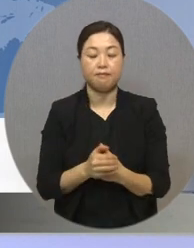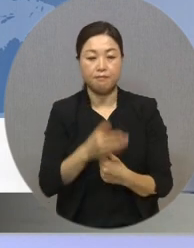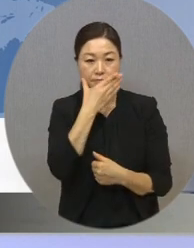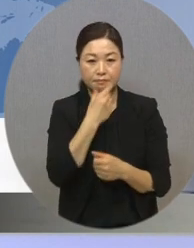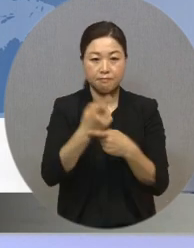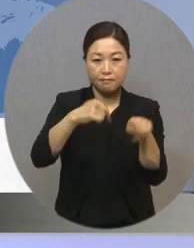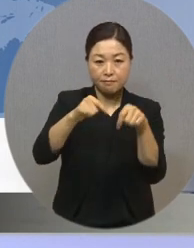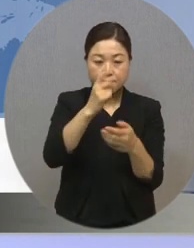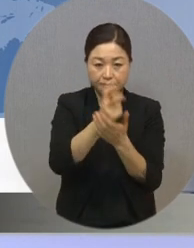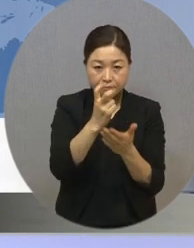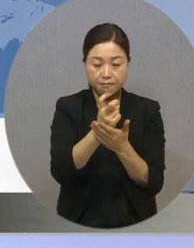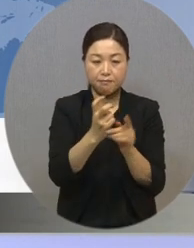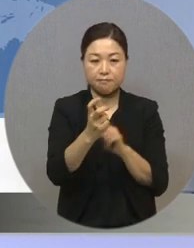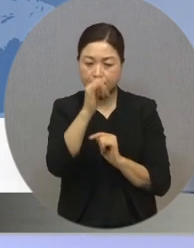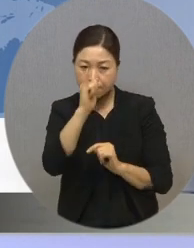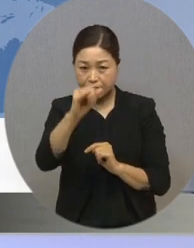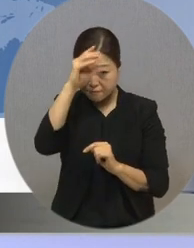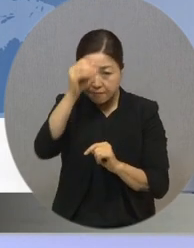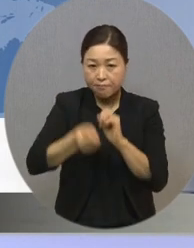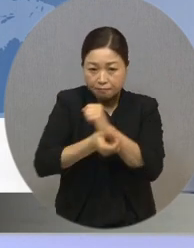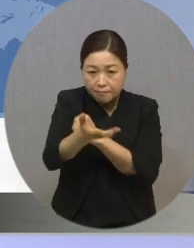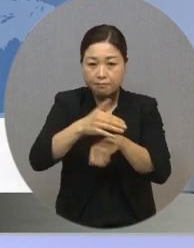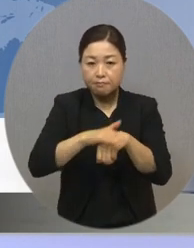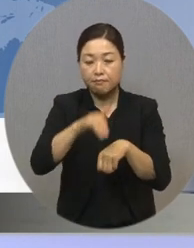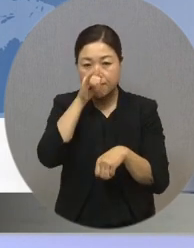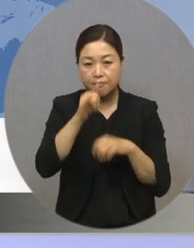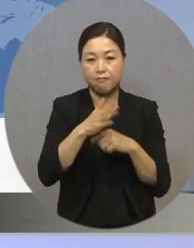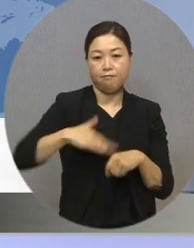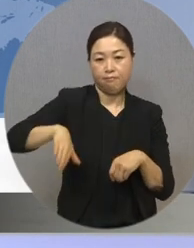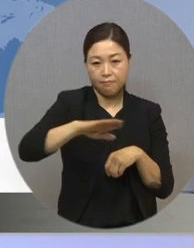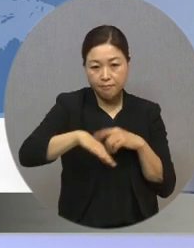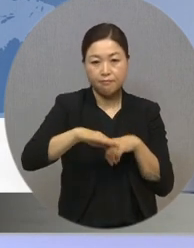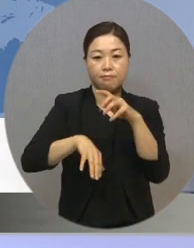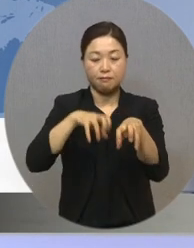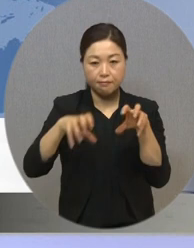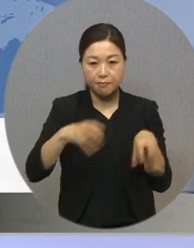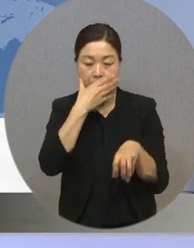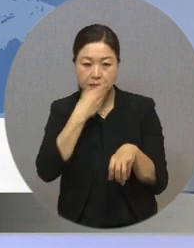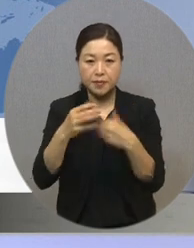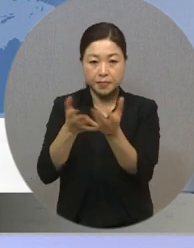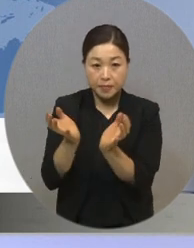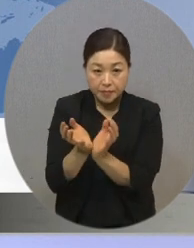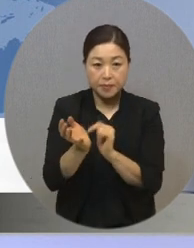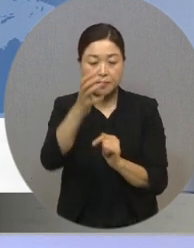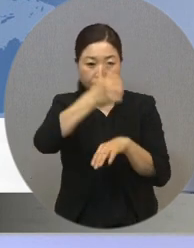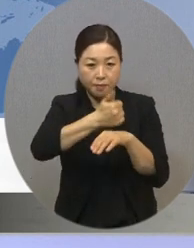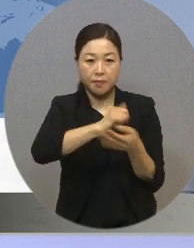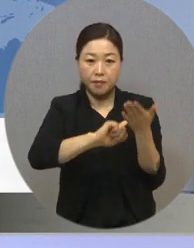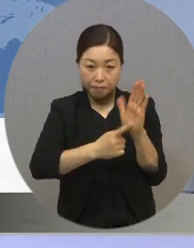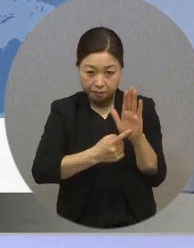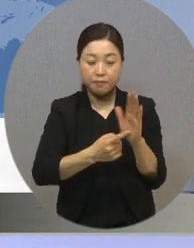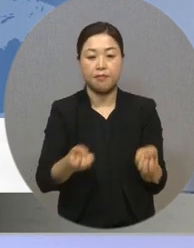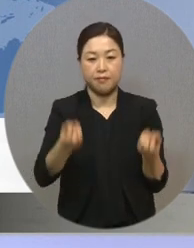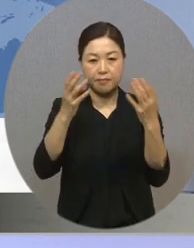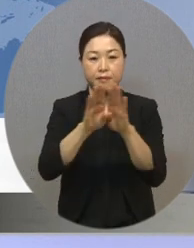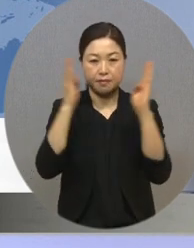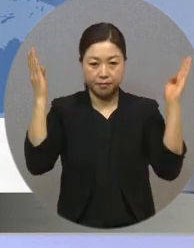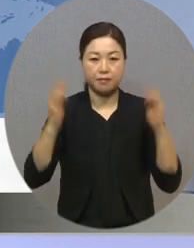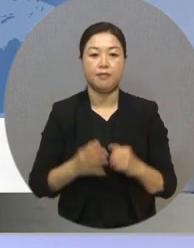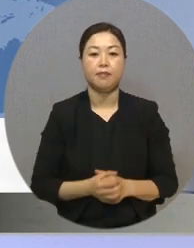시책의 우수 모델로 주목받고 있는 우리 동네 복지 기동대 지난 성과를 공유하는 자리가 열렸습니다